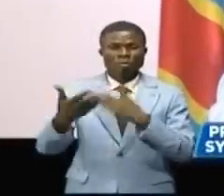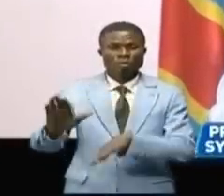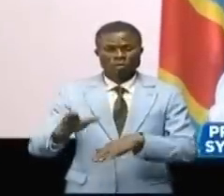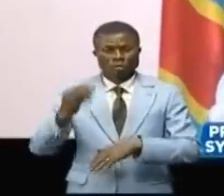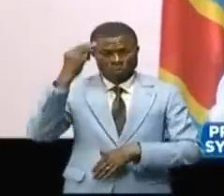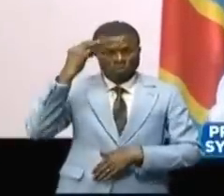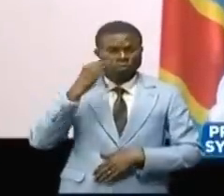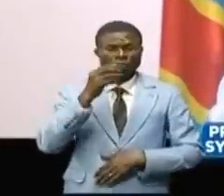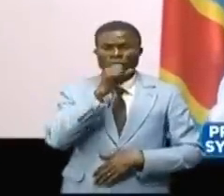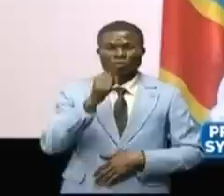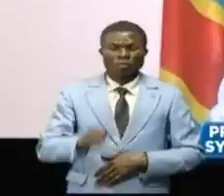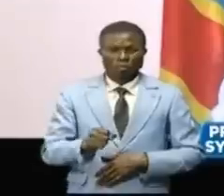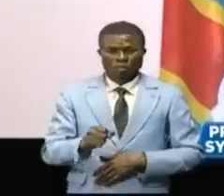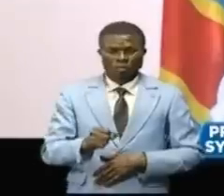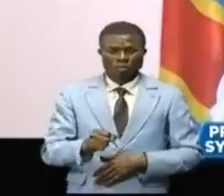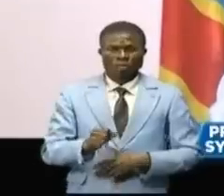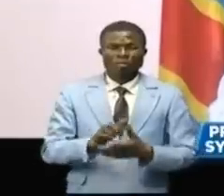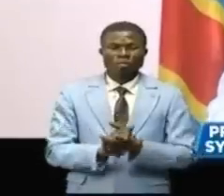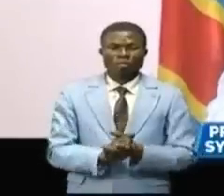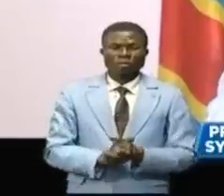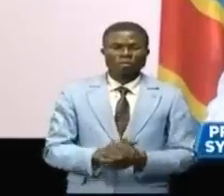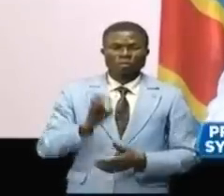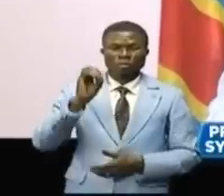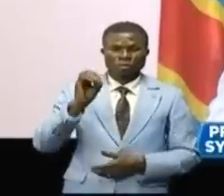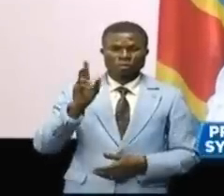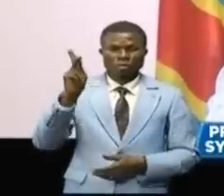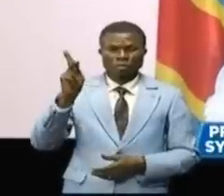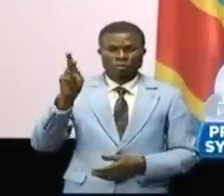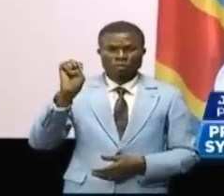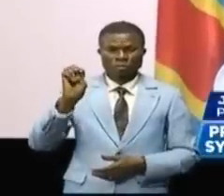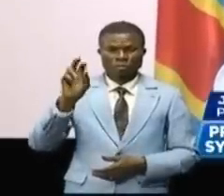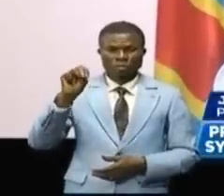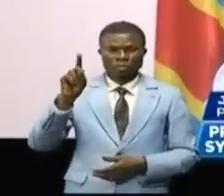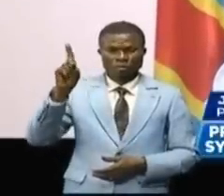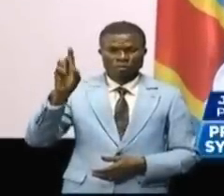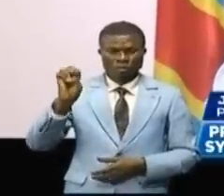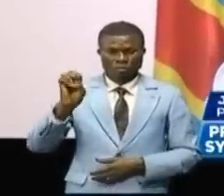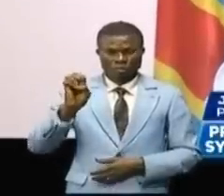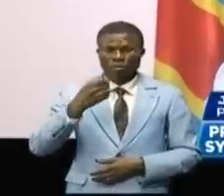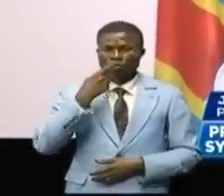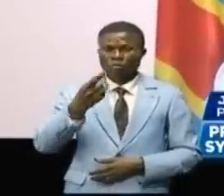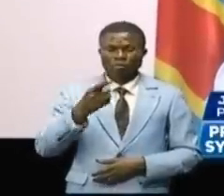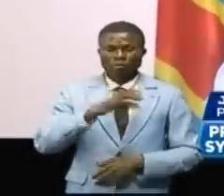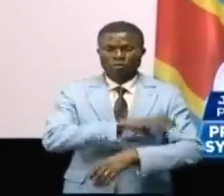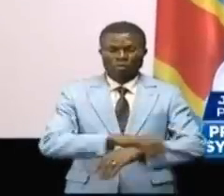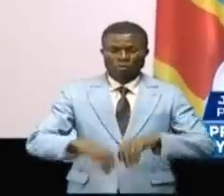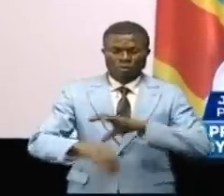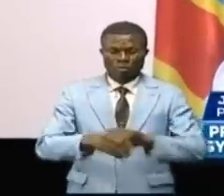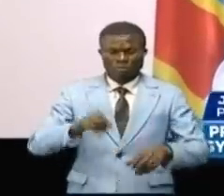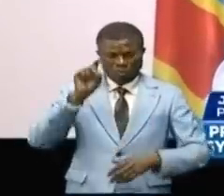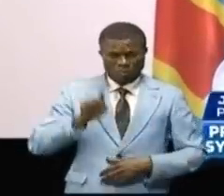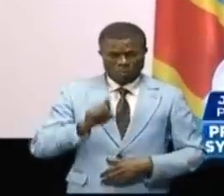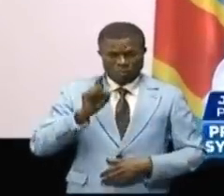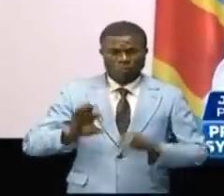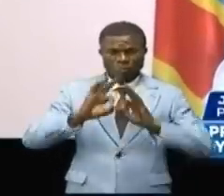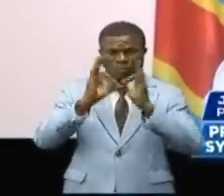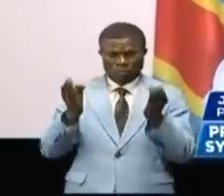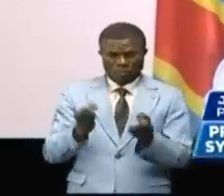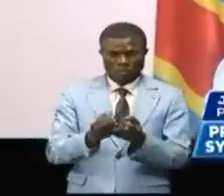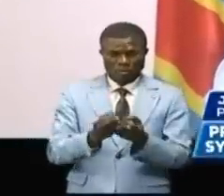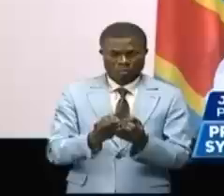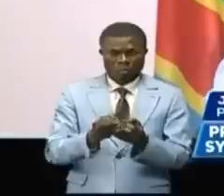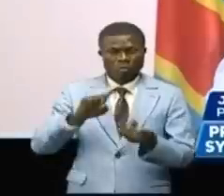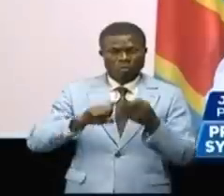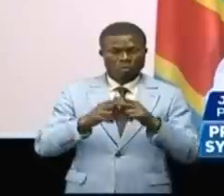ministre honoraire Chérubin Okende. Je ne peux pas ne pas présenter les condoléances à la famille de mon très grand